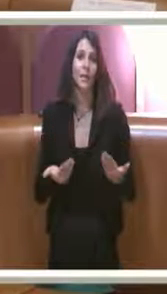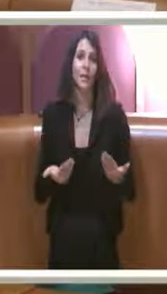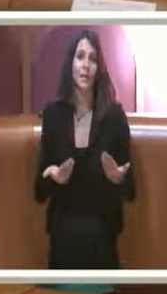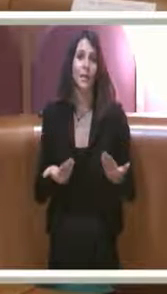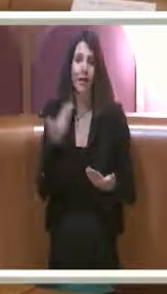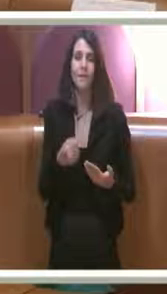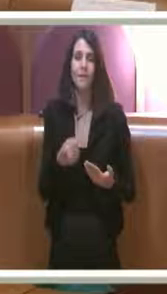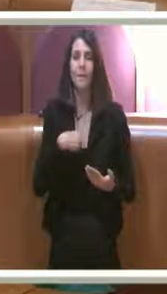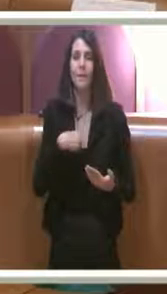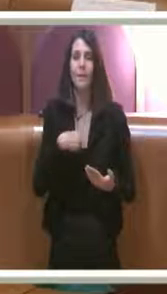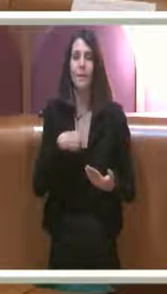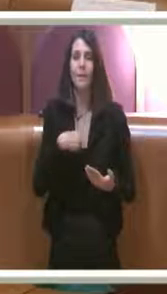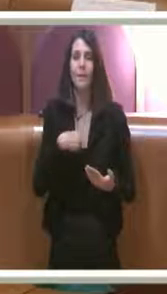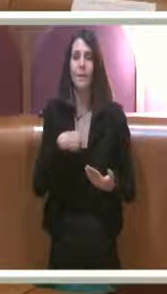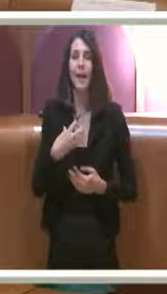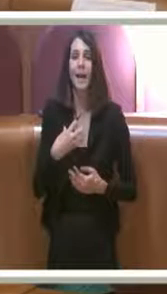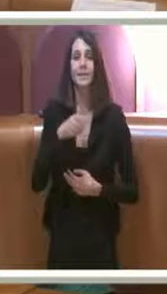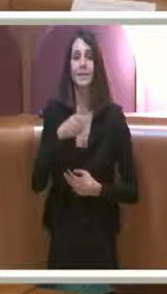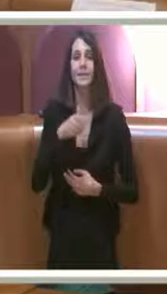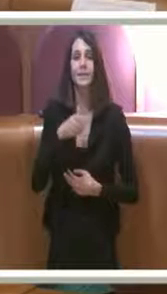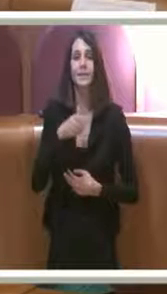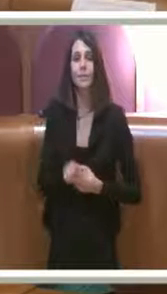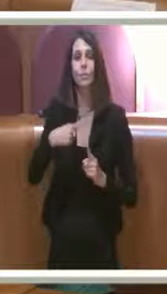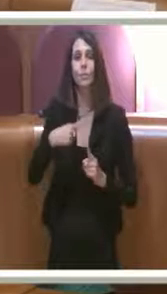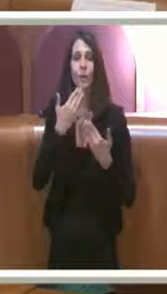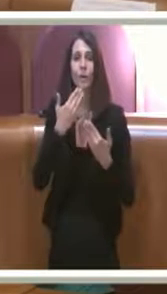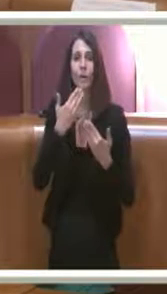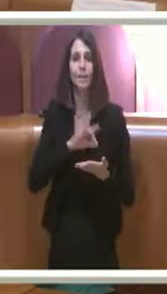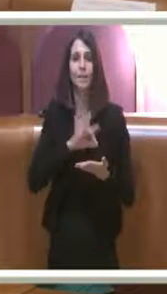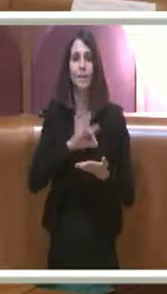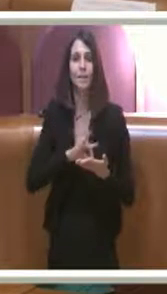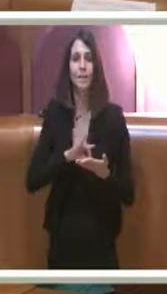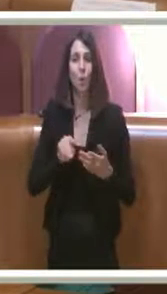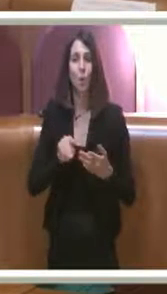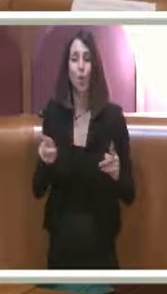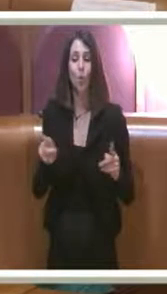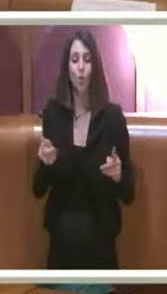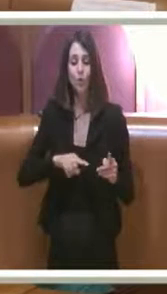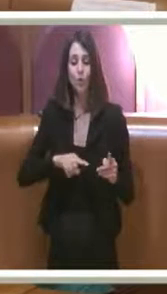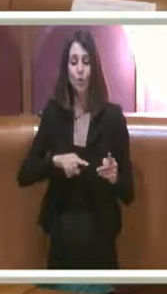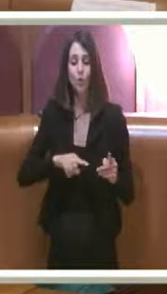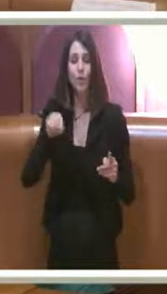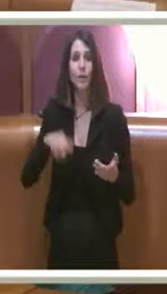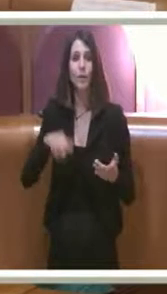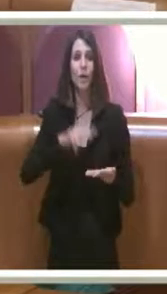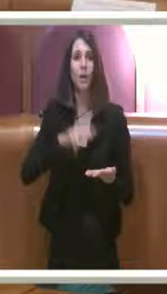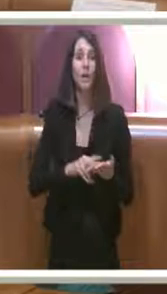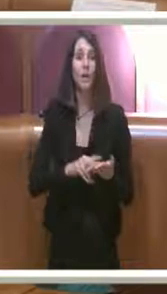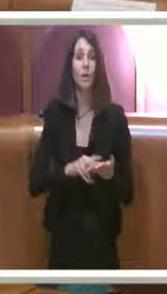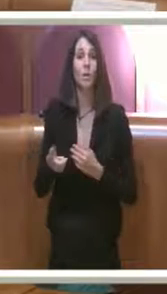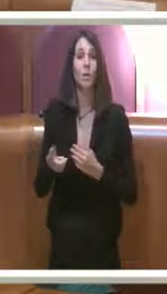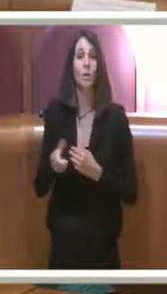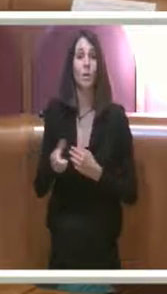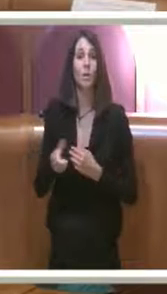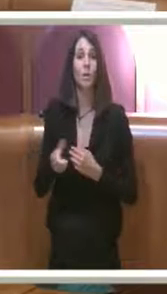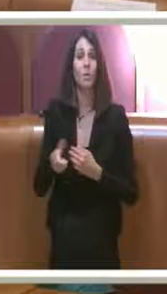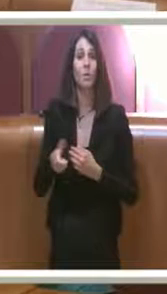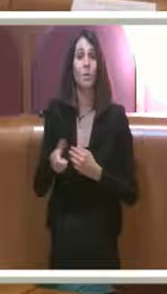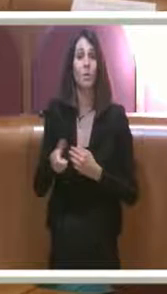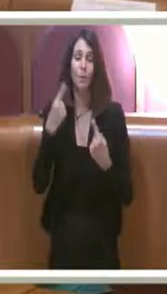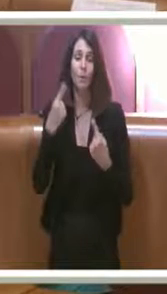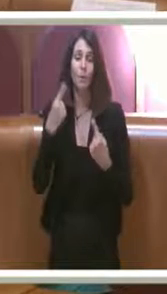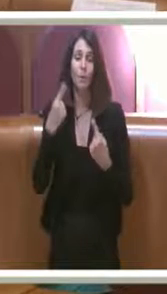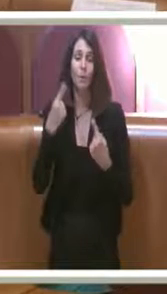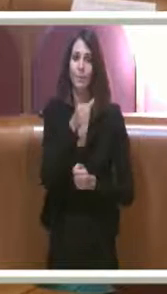e gli uffici che finalmente hanno prodotto questo atto che noi adesso tutti quanti approveremo perché stiamo tutti convenendo che è una cosa necessaria.